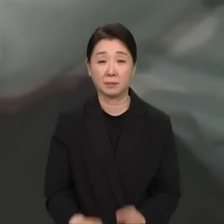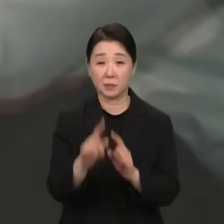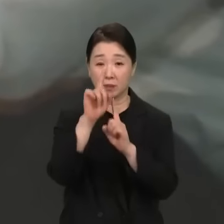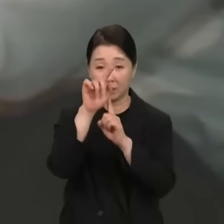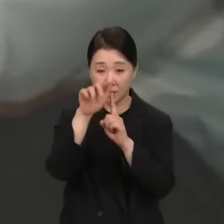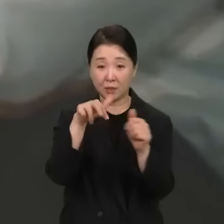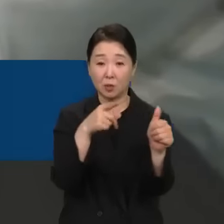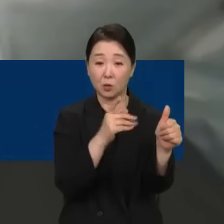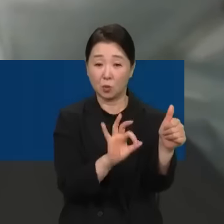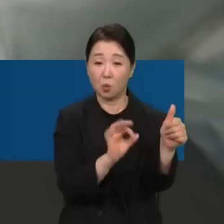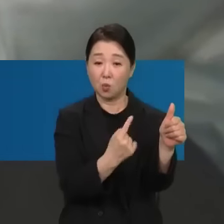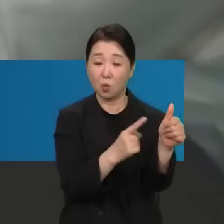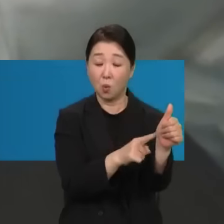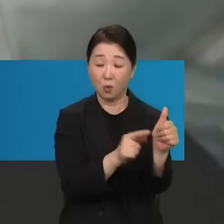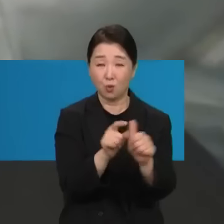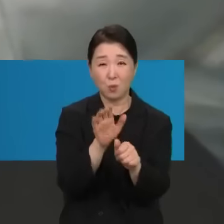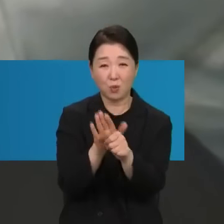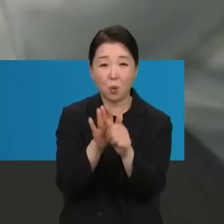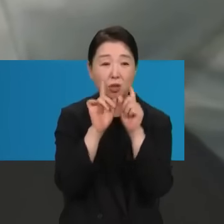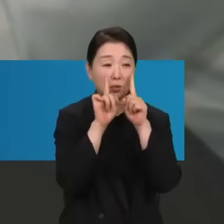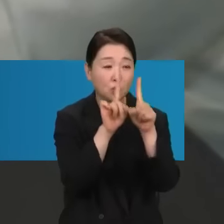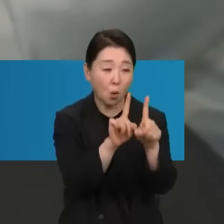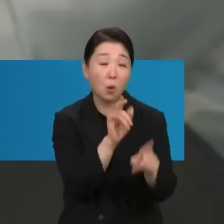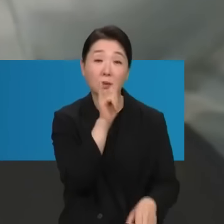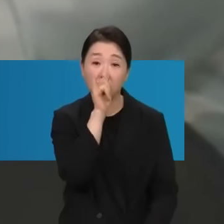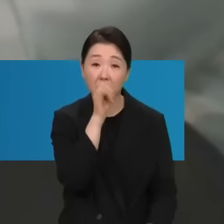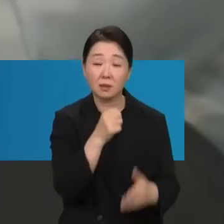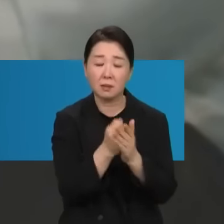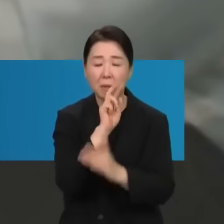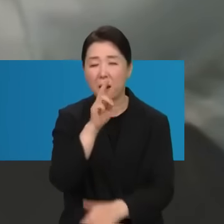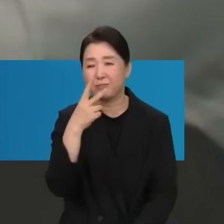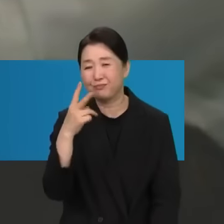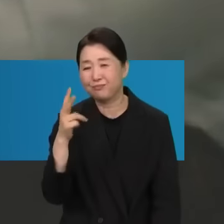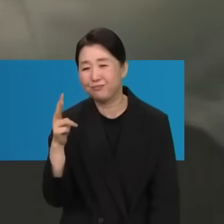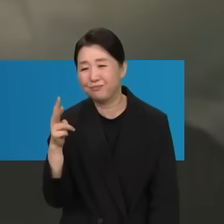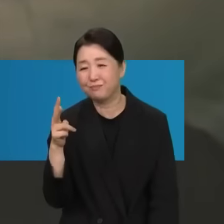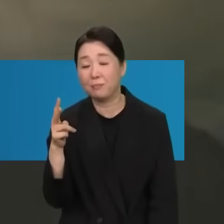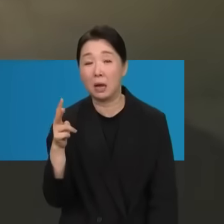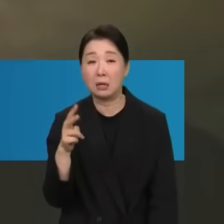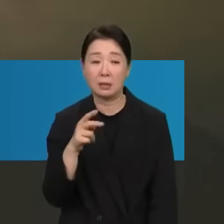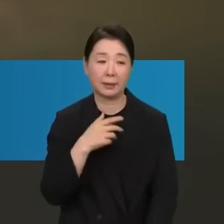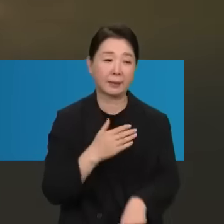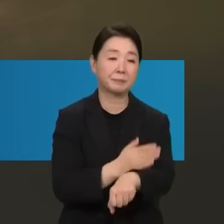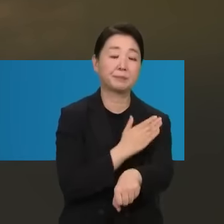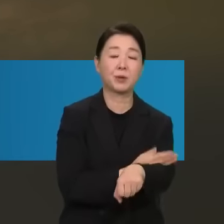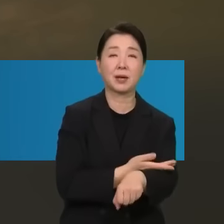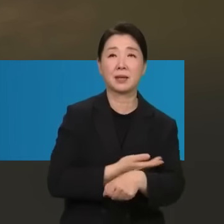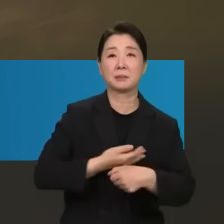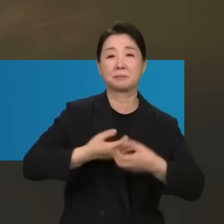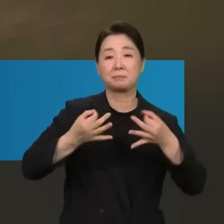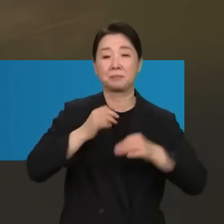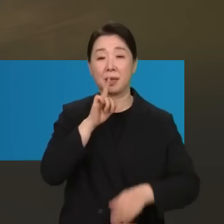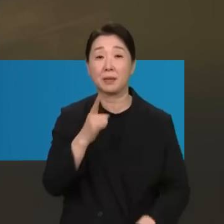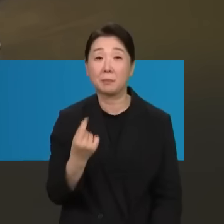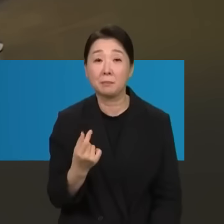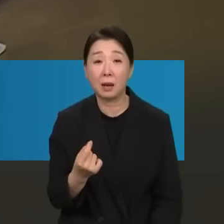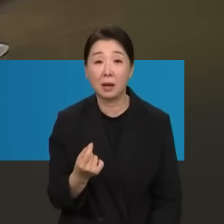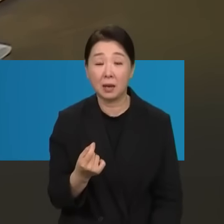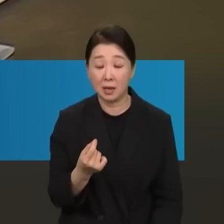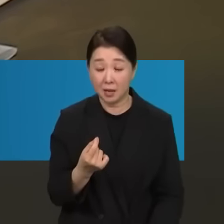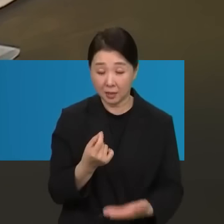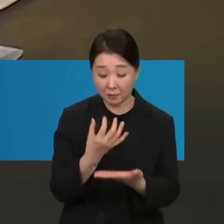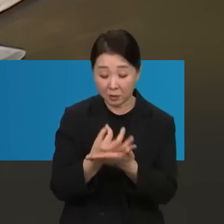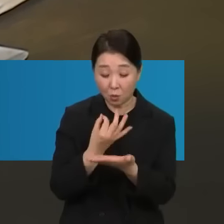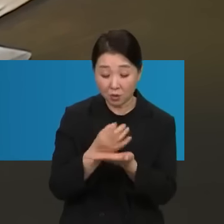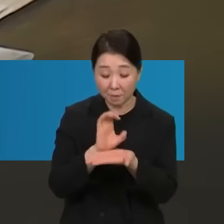이종호 씨는 구명 로비 의혹이 불거지자 여러 차례 말을 바꾸며 자신이 과장한 거라고 주장하고 있습니다. 그런데 저희가 입수한